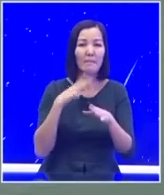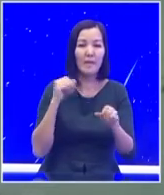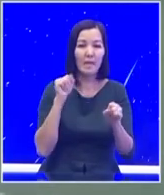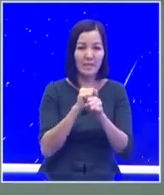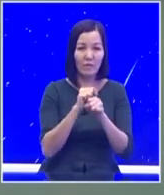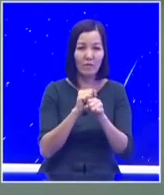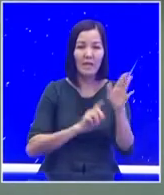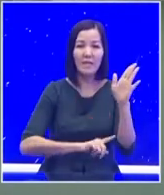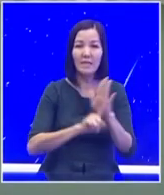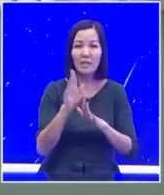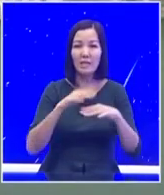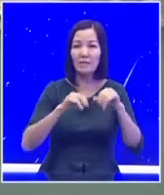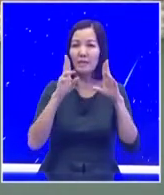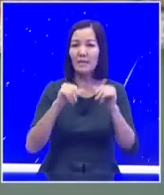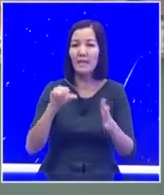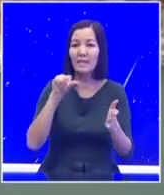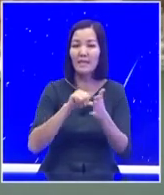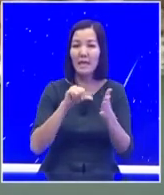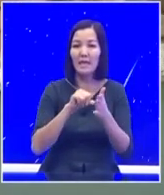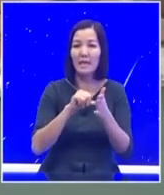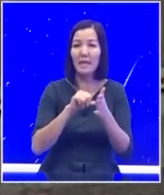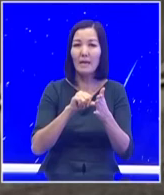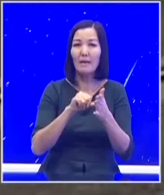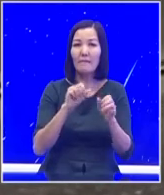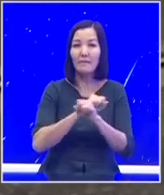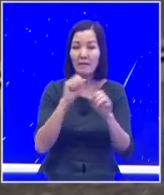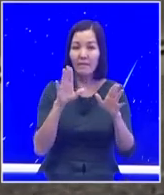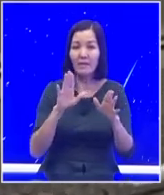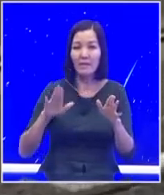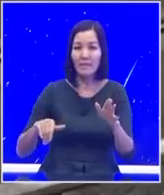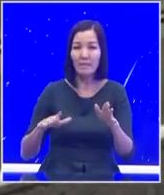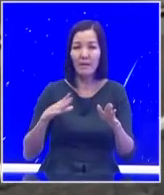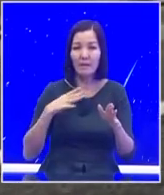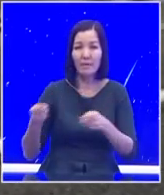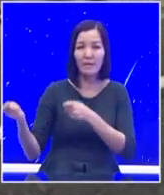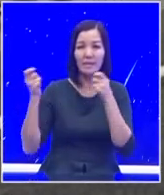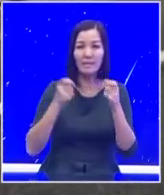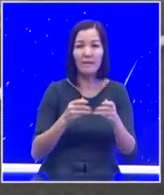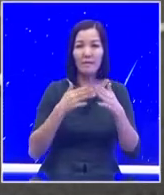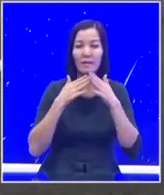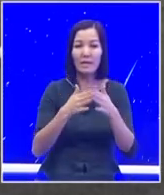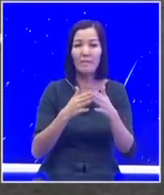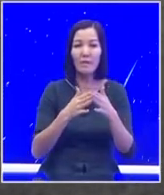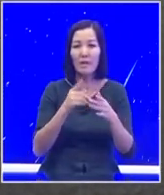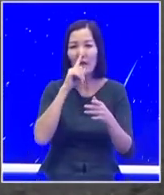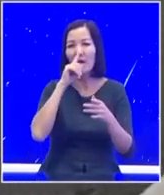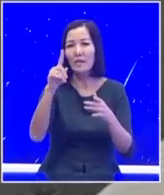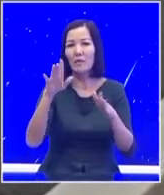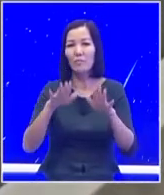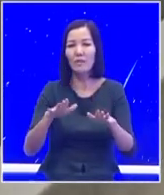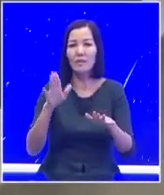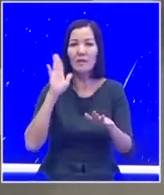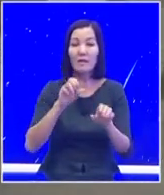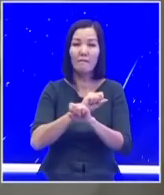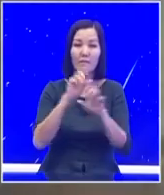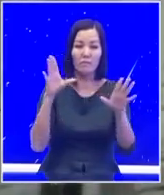было остановлено. Сначала специалисты сняли с бомбы взрыватели, затем она была доставлена на корабле в отдаленное место в море